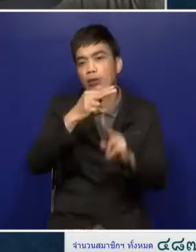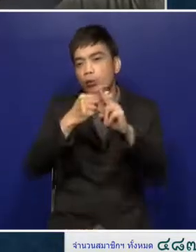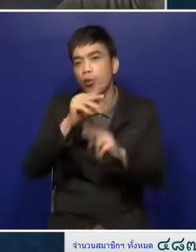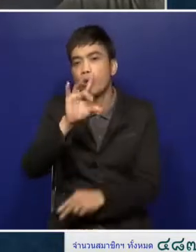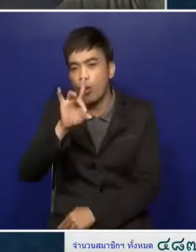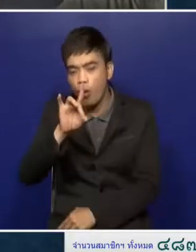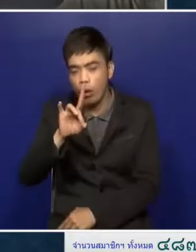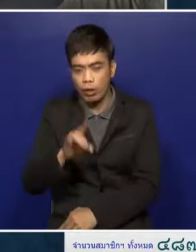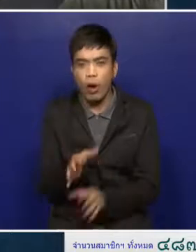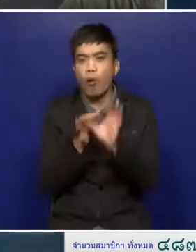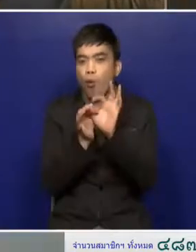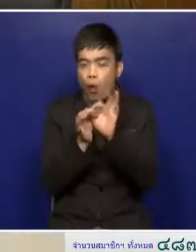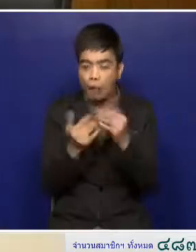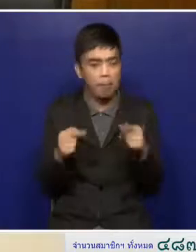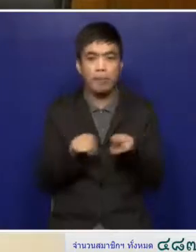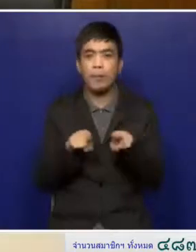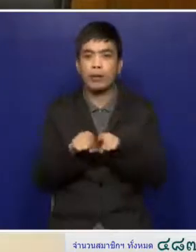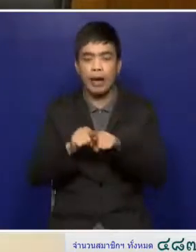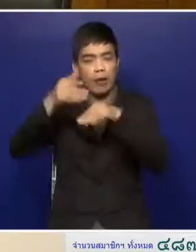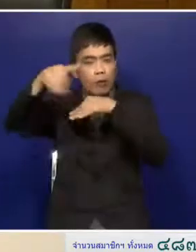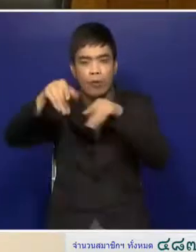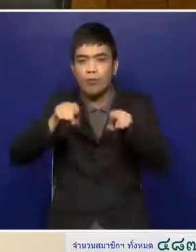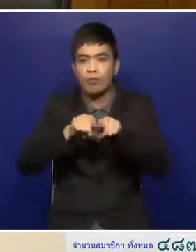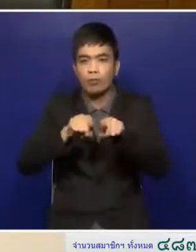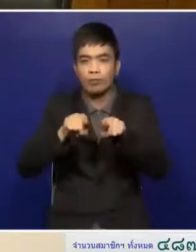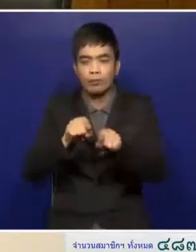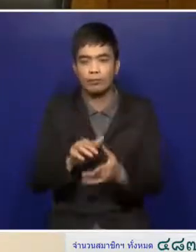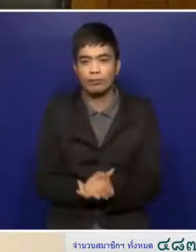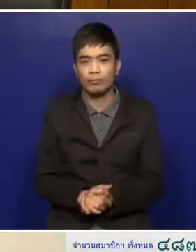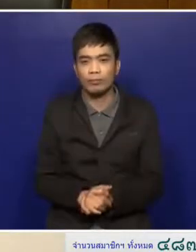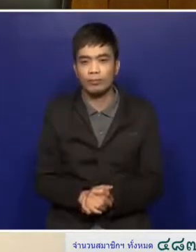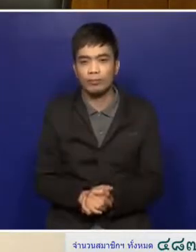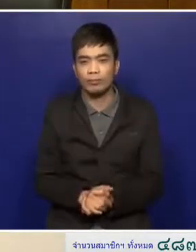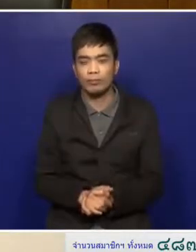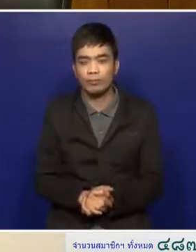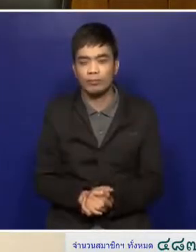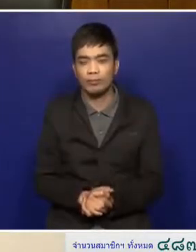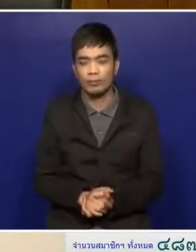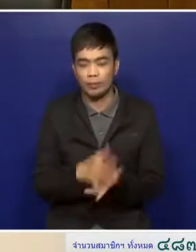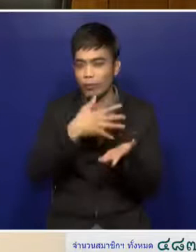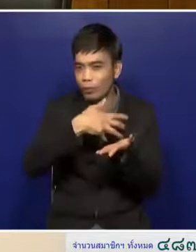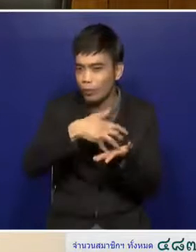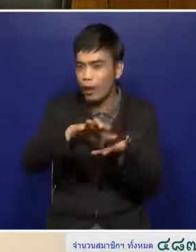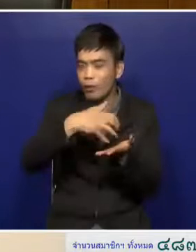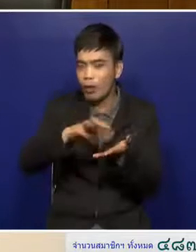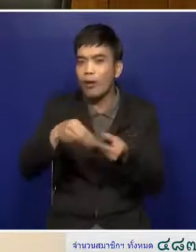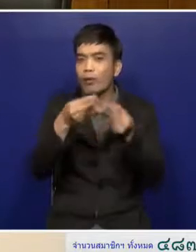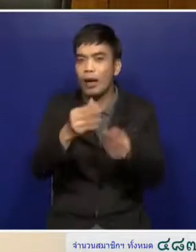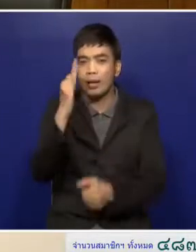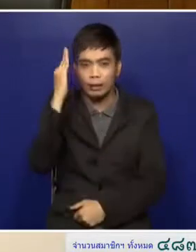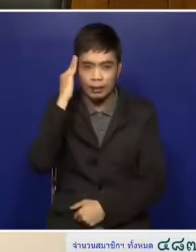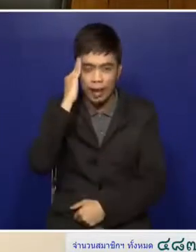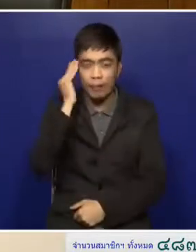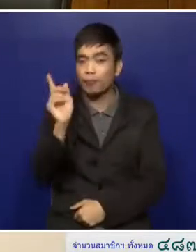ภานี้ก็หลายท่านนะครับได้กังวลกับผมได้แสดงความกังวลกับผมผมต้องเรียนกับเพื่อนสมาชิกว่าผมได้ไปท